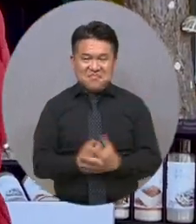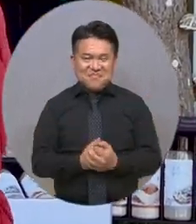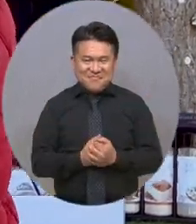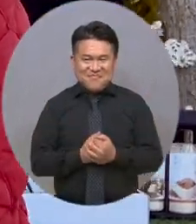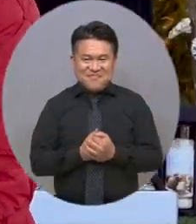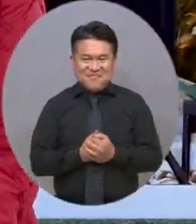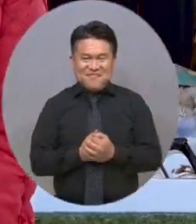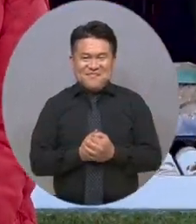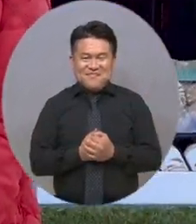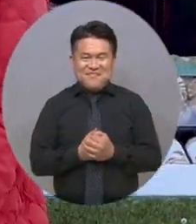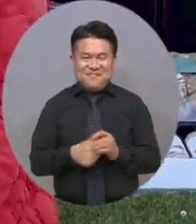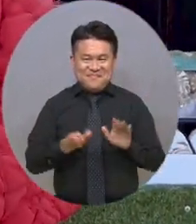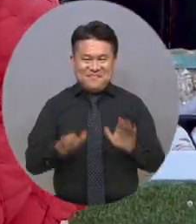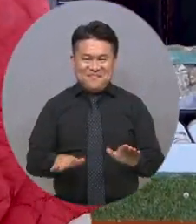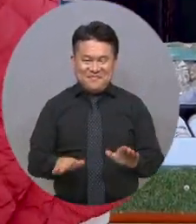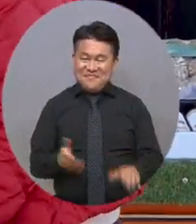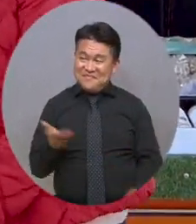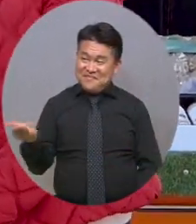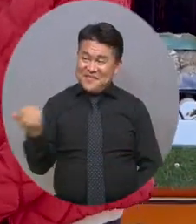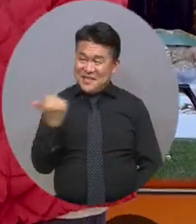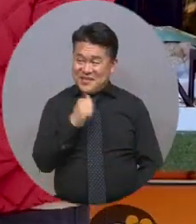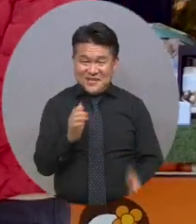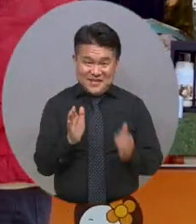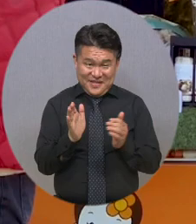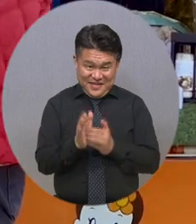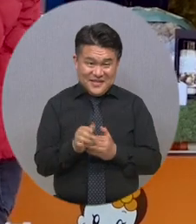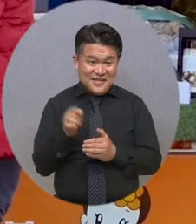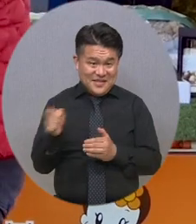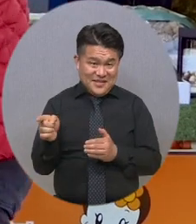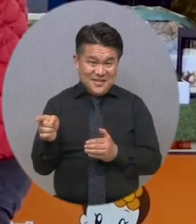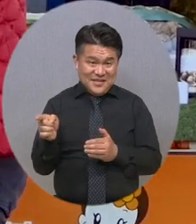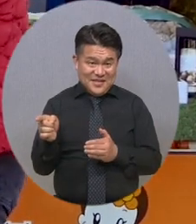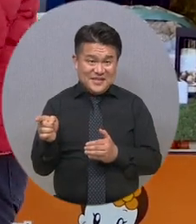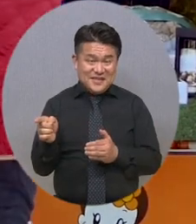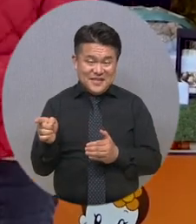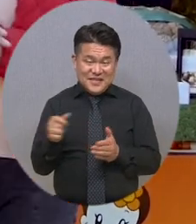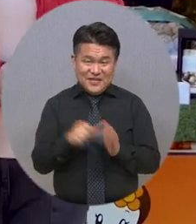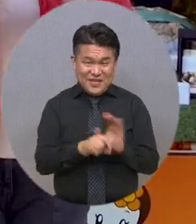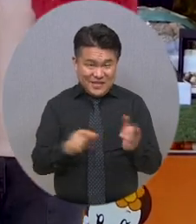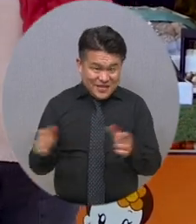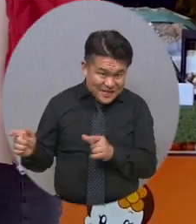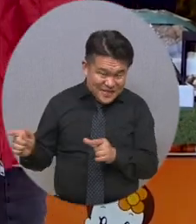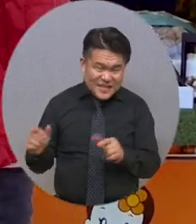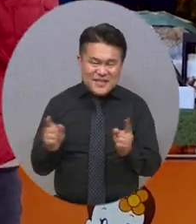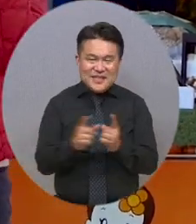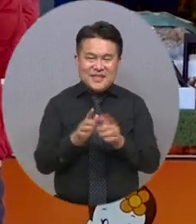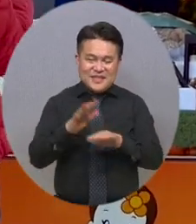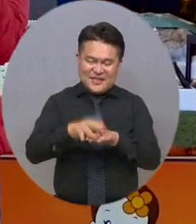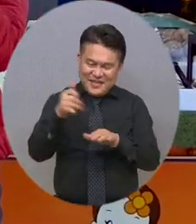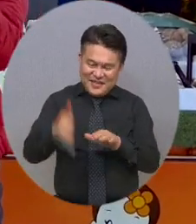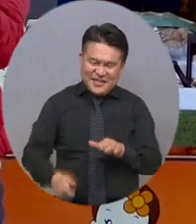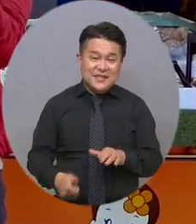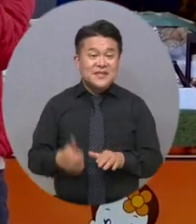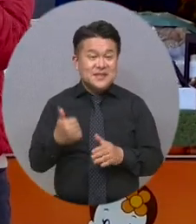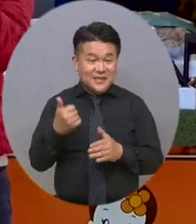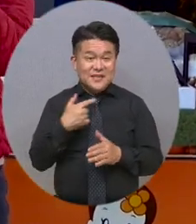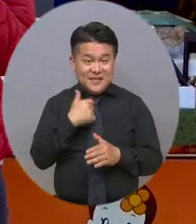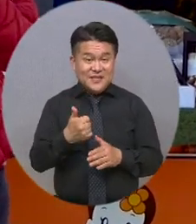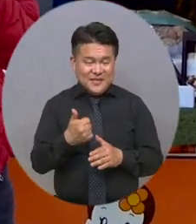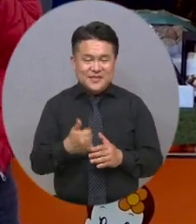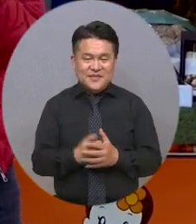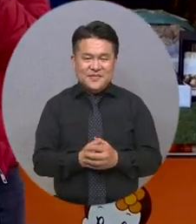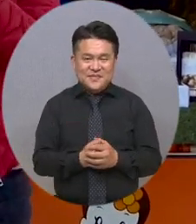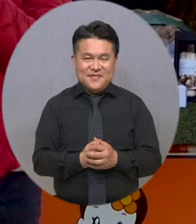자 그러면 우리 정태가 예, 예. 소개한 이 농산물을 직접 손으로